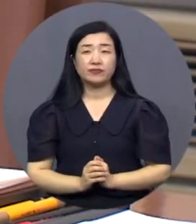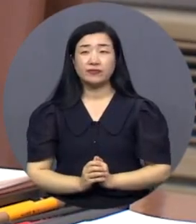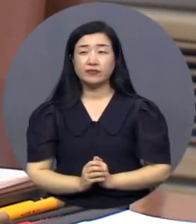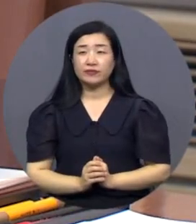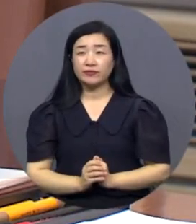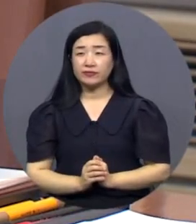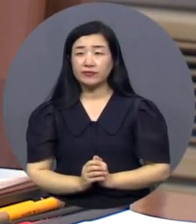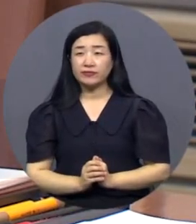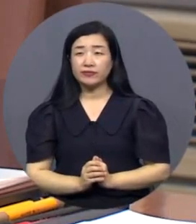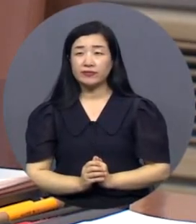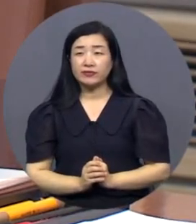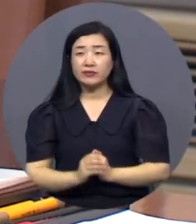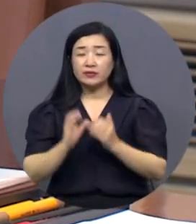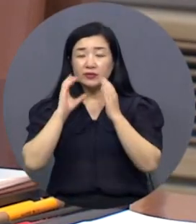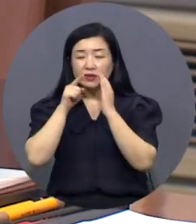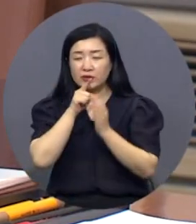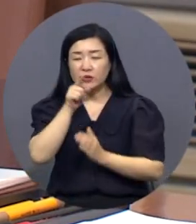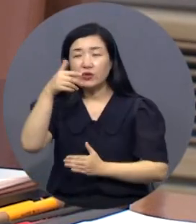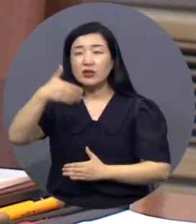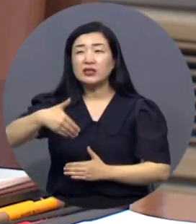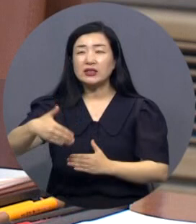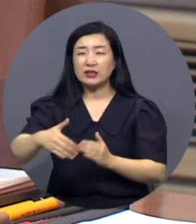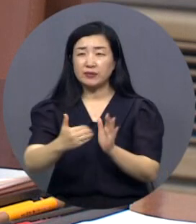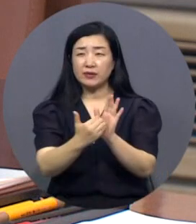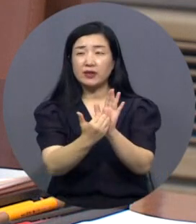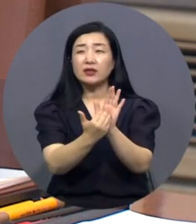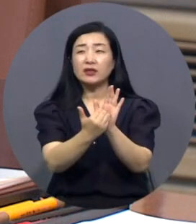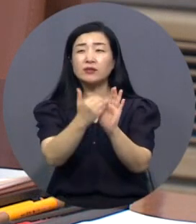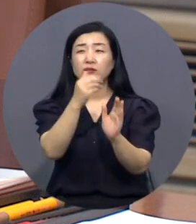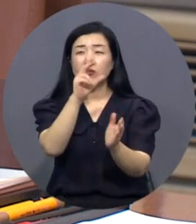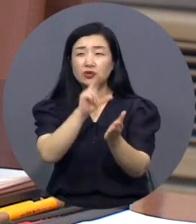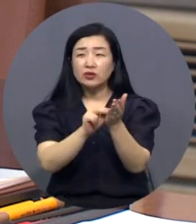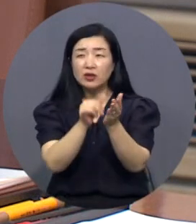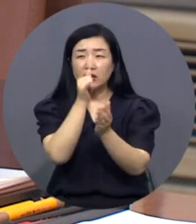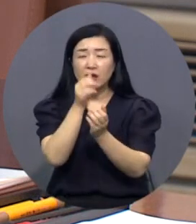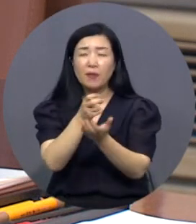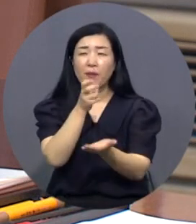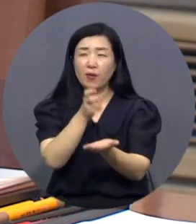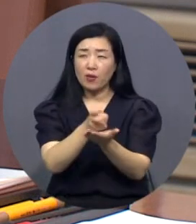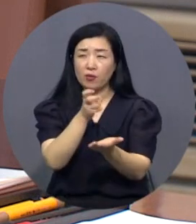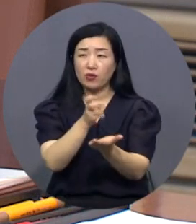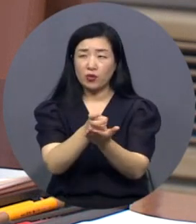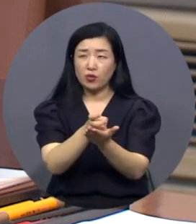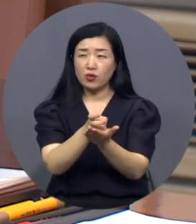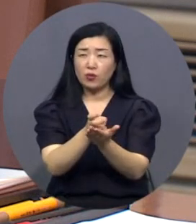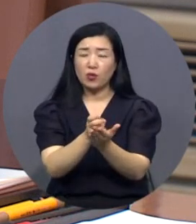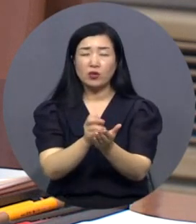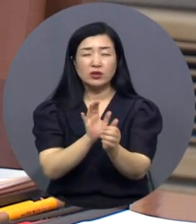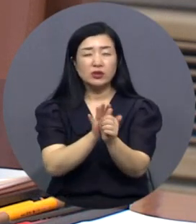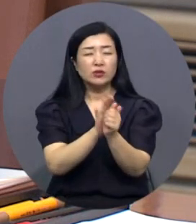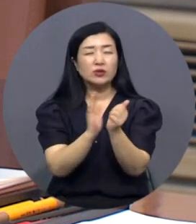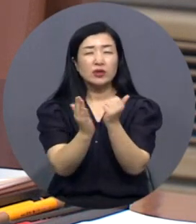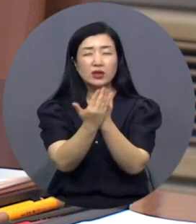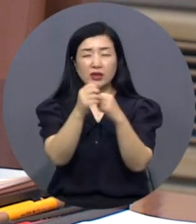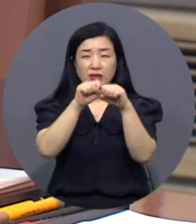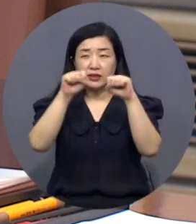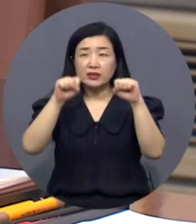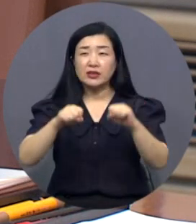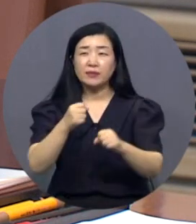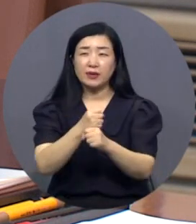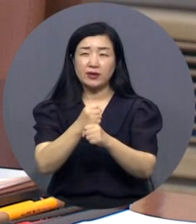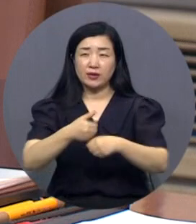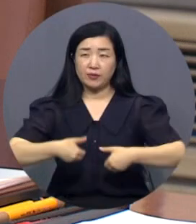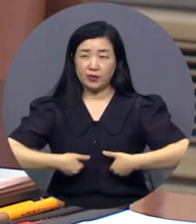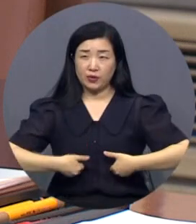미신고 아동의 발생을 사전에 예방하기 위해서는 법적, 제도적 지원 체계를 마련하고 강화할 필요가